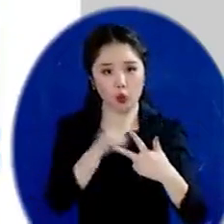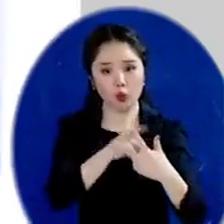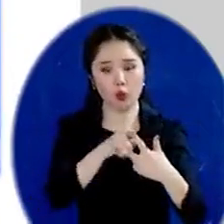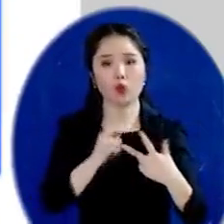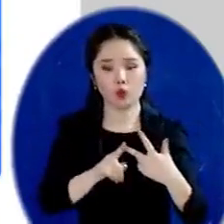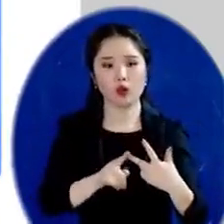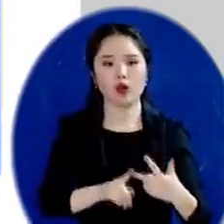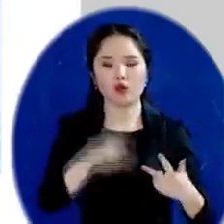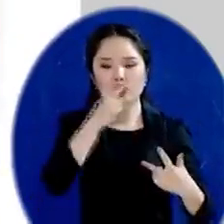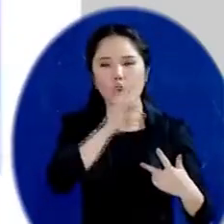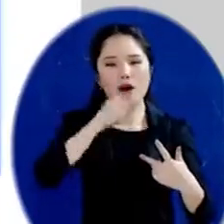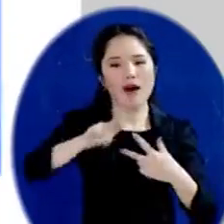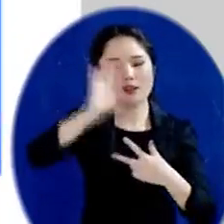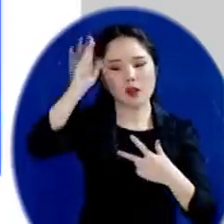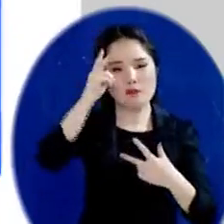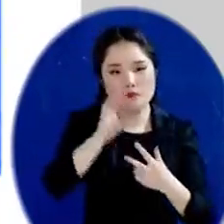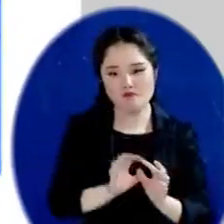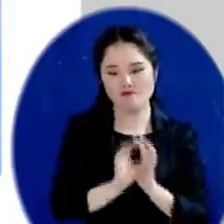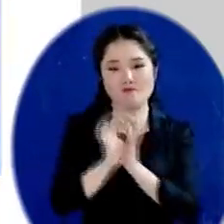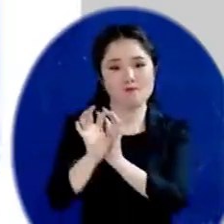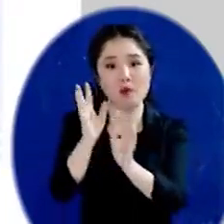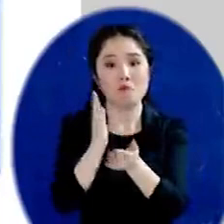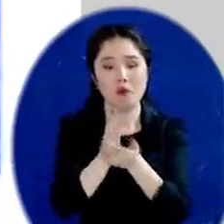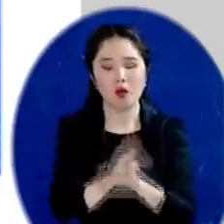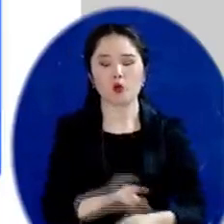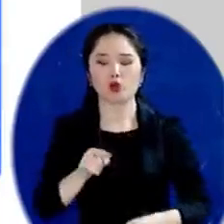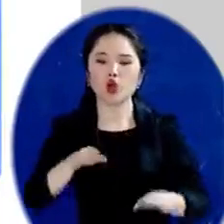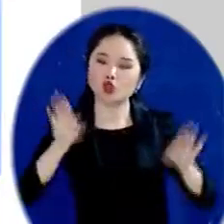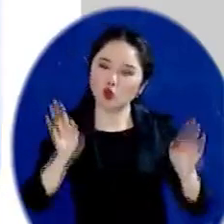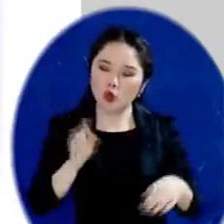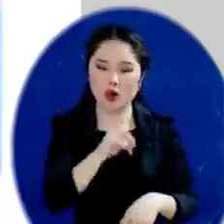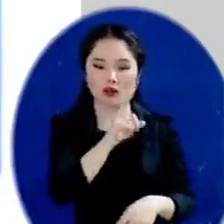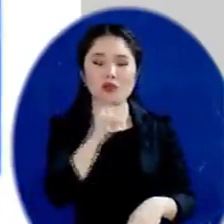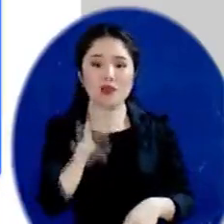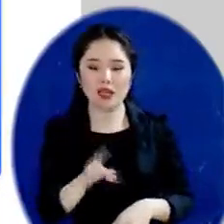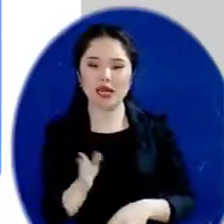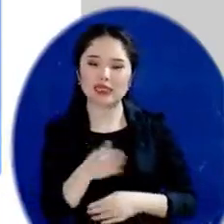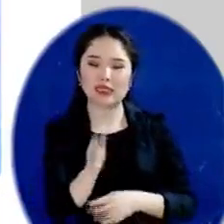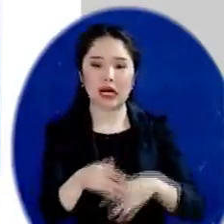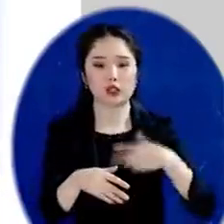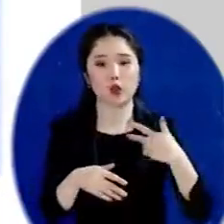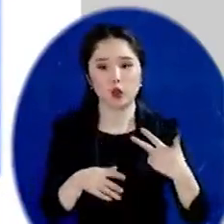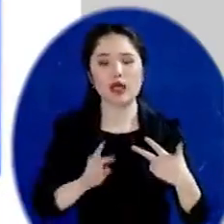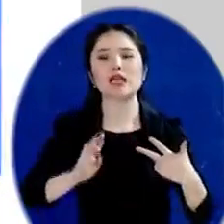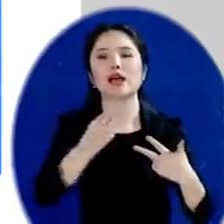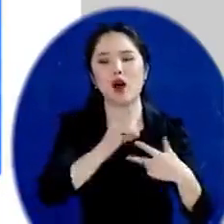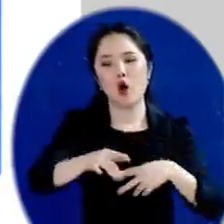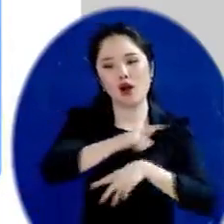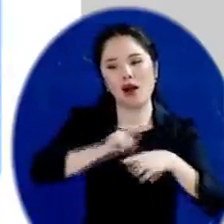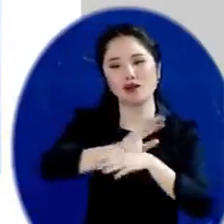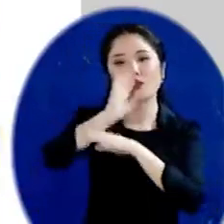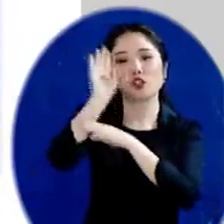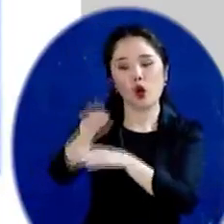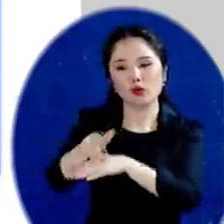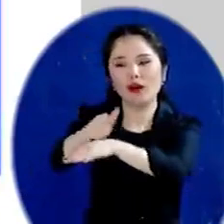гурвыг нүүдэлсэн байгааг бүгдээрээ харж байна. Тэгвэл усны шувууд зэр загас гурвыг яагаад нүүдэлдэг,